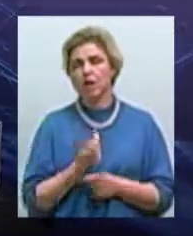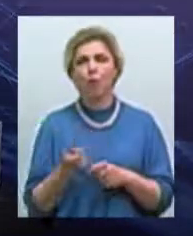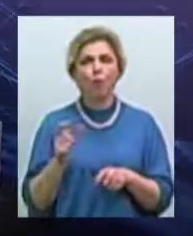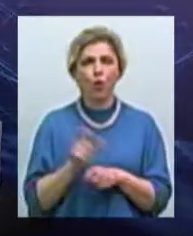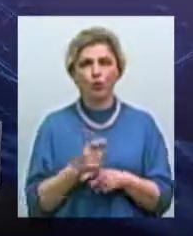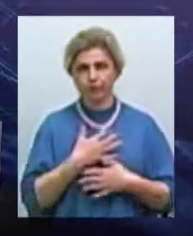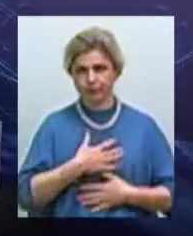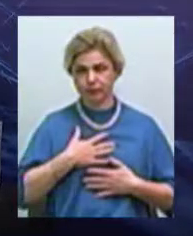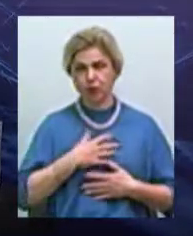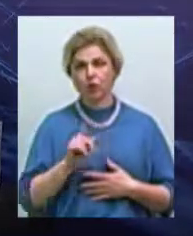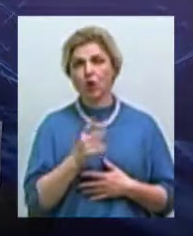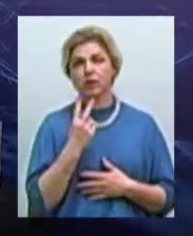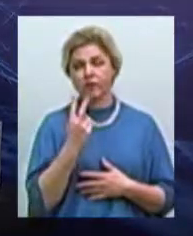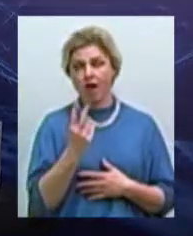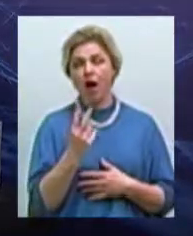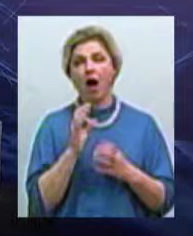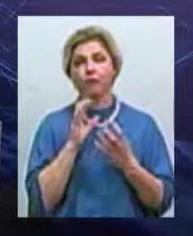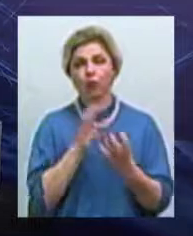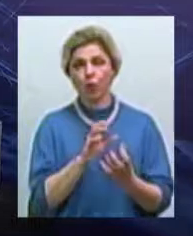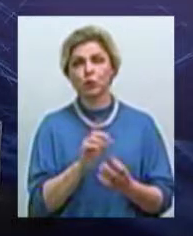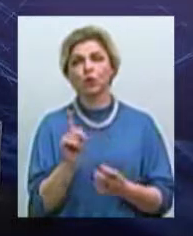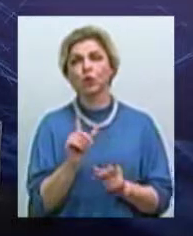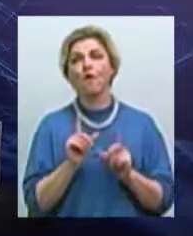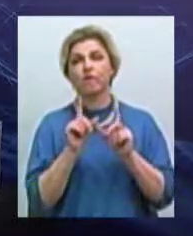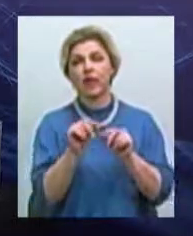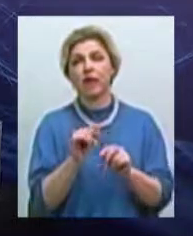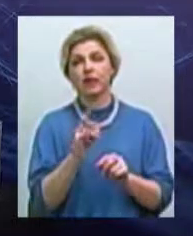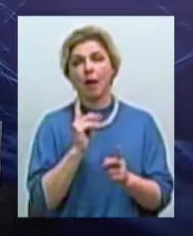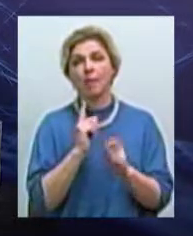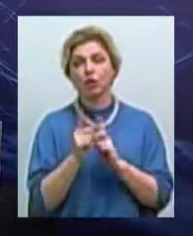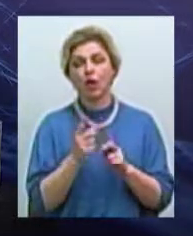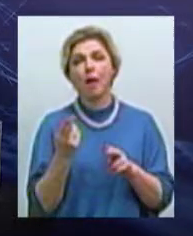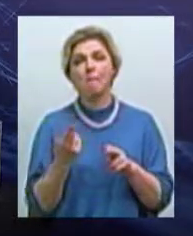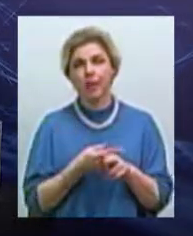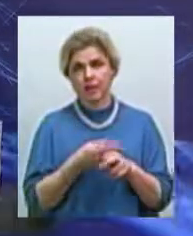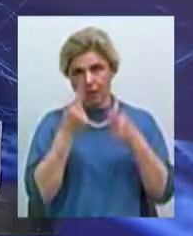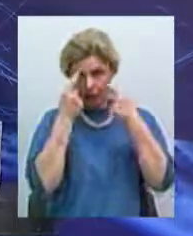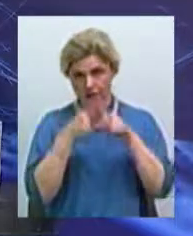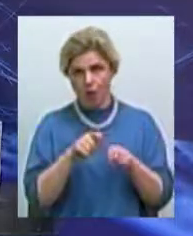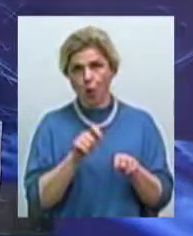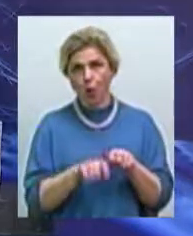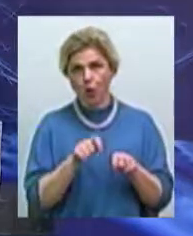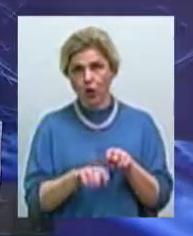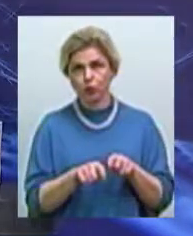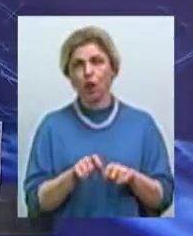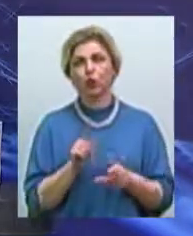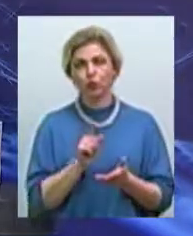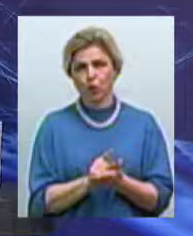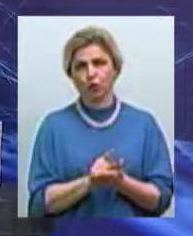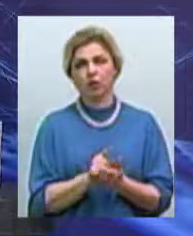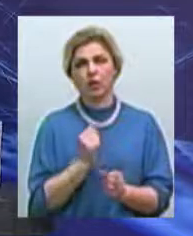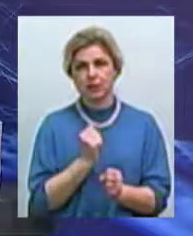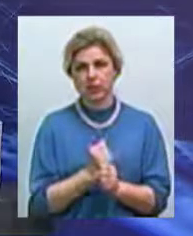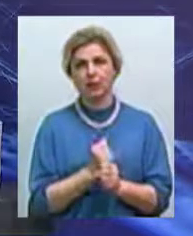що зафіксовано два автобуси, які виїхали на маршрут без проходження технічного огляду транспортного засобу, який вони повинні